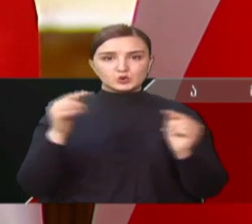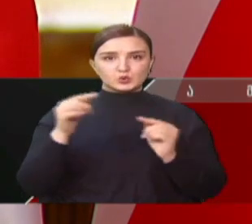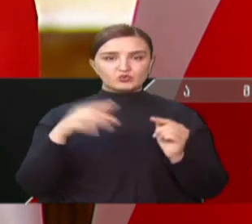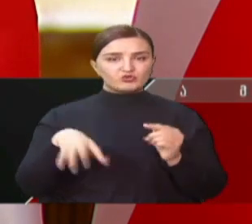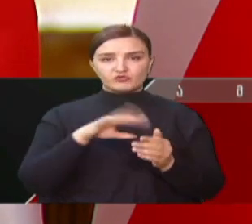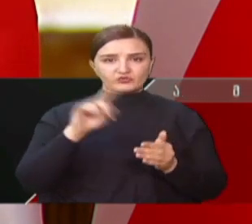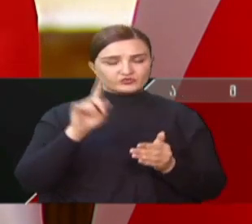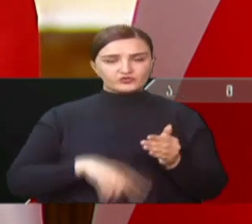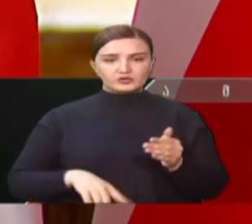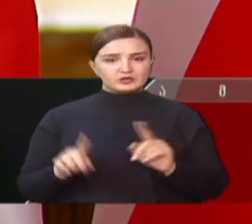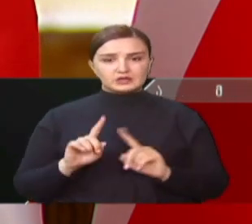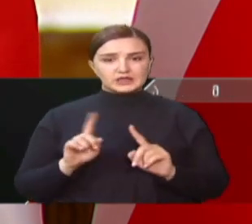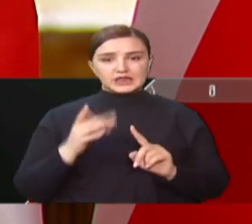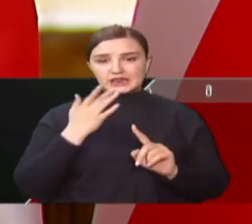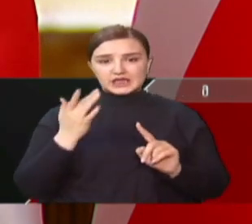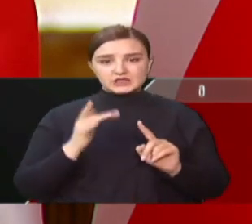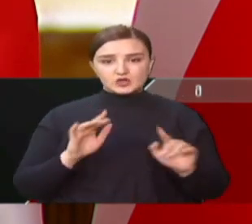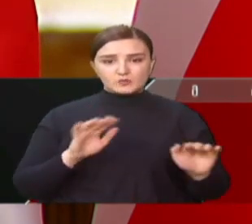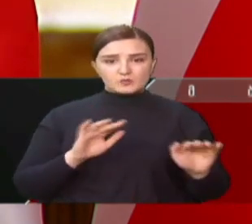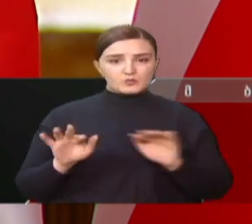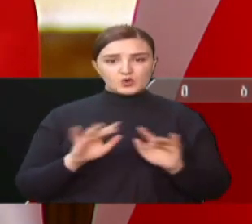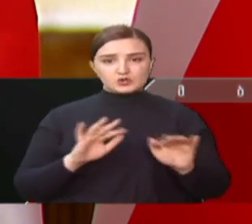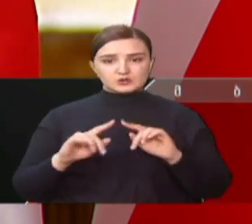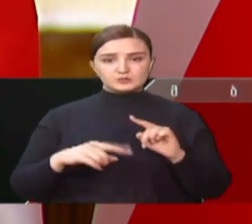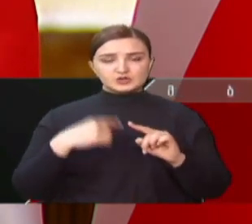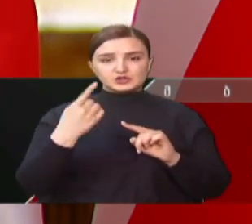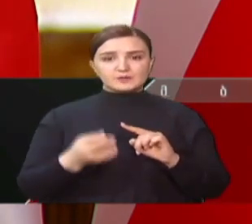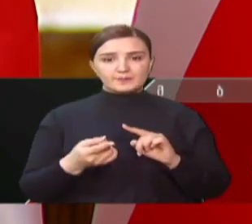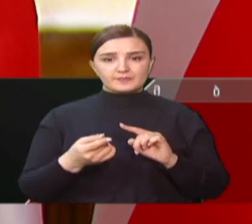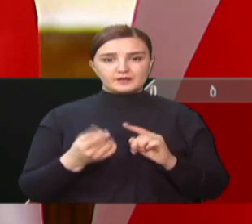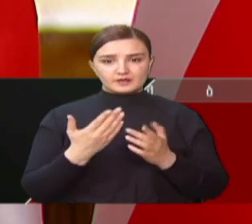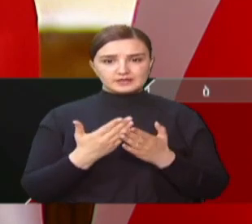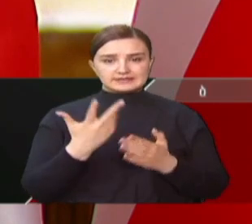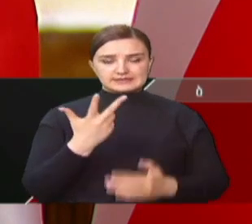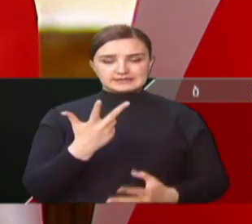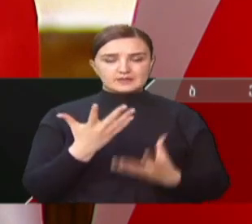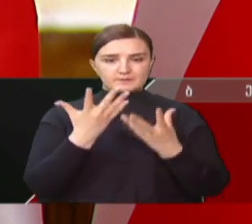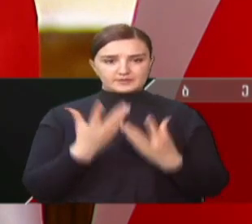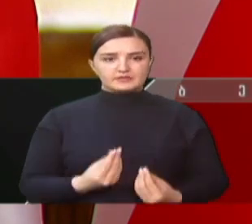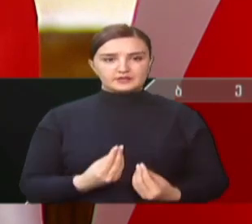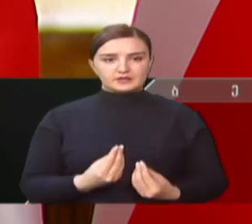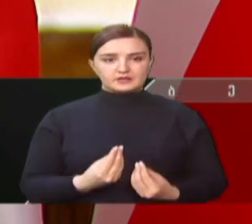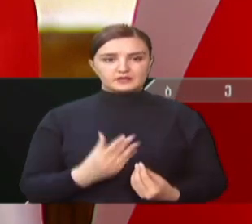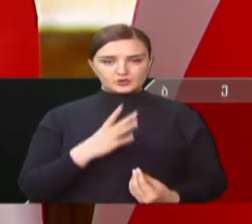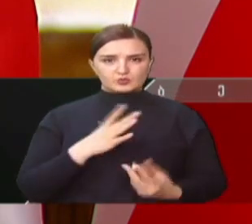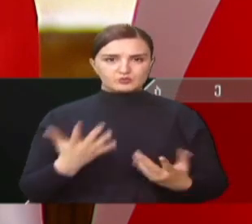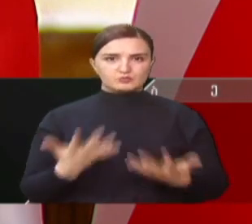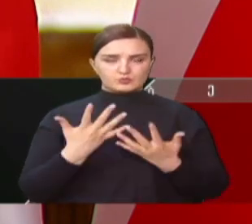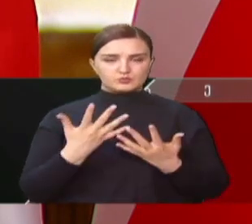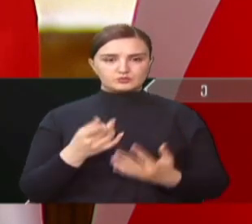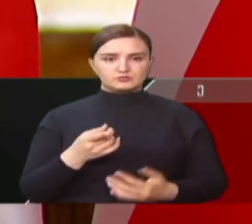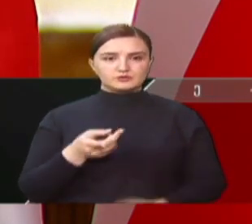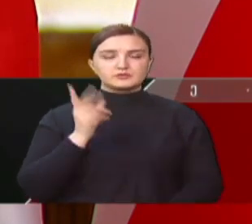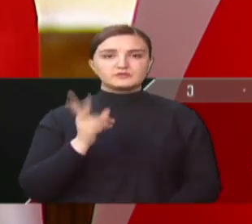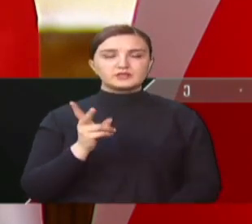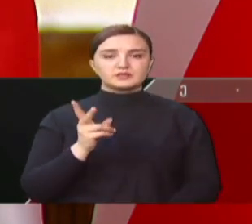Სინამდვილეში, აი შემდეგი ნაცნობრობის შემდეგი მოქმედებებით, ხო ჩნდება უკვე სამ დღეშიც კი, ხო მოხდა სრული ლუსტრაცია,